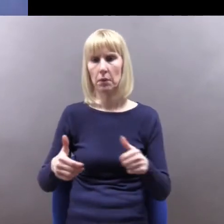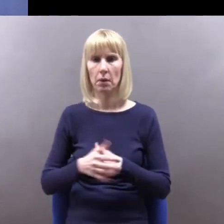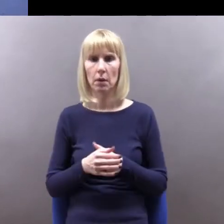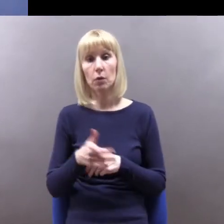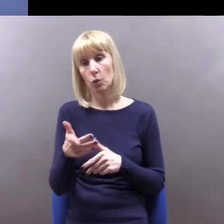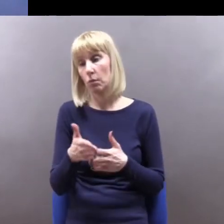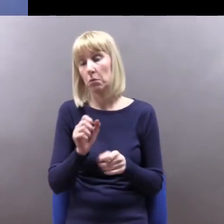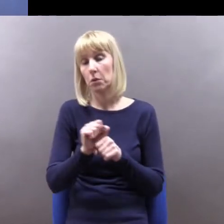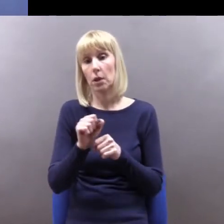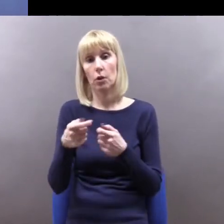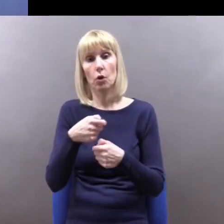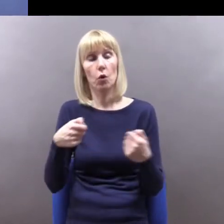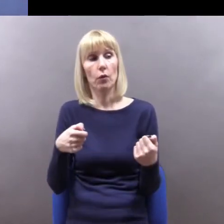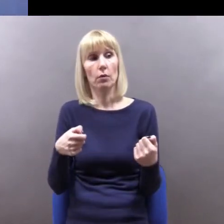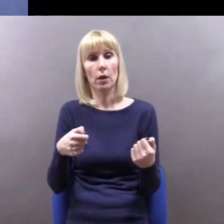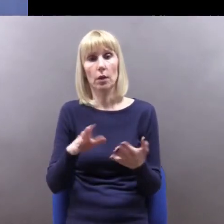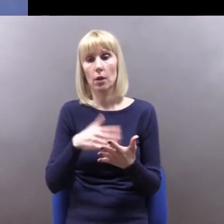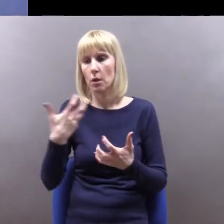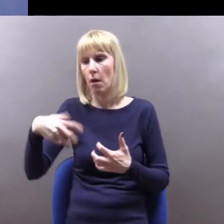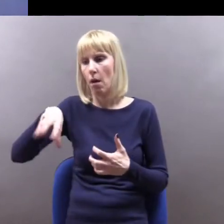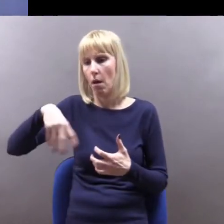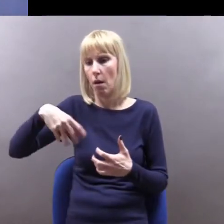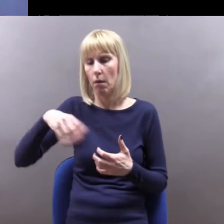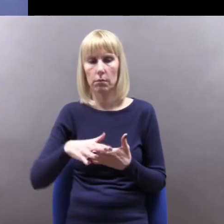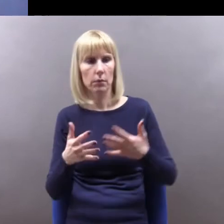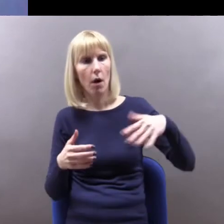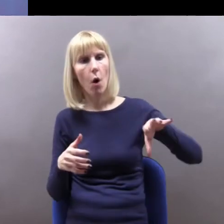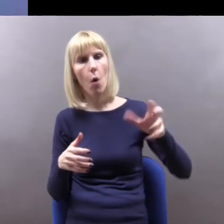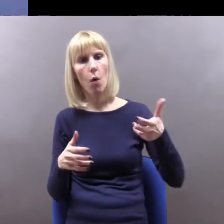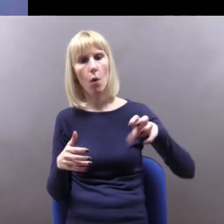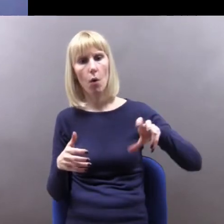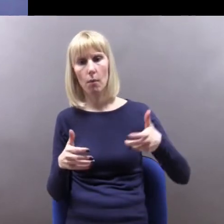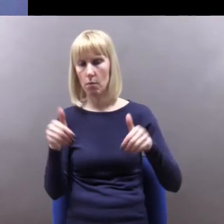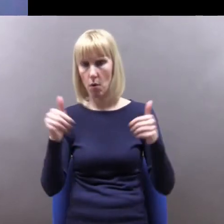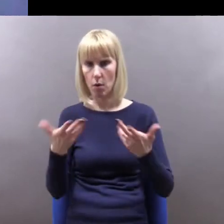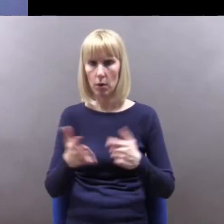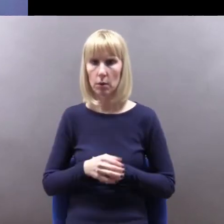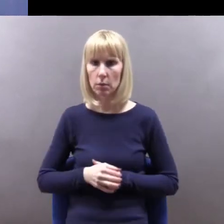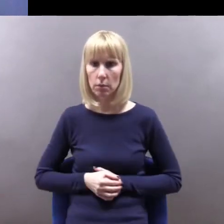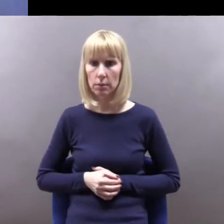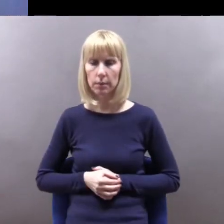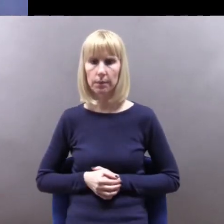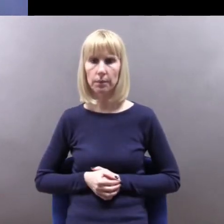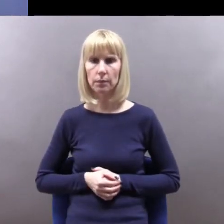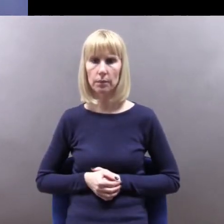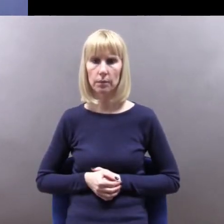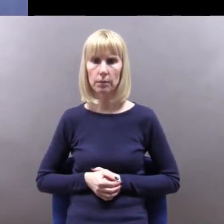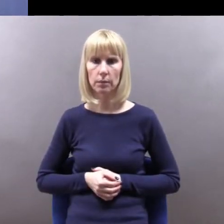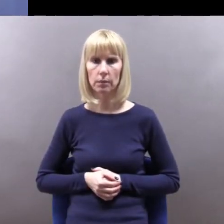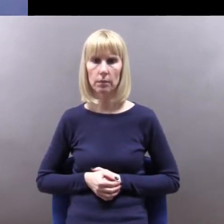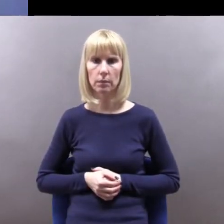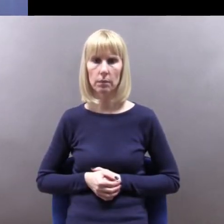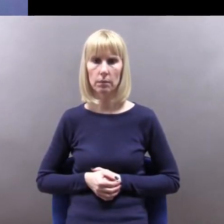było też jakieś tam rozwiązanie na przykład w takich miejscach, gdzie tak jak tutaj Ewa, no nie może powiedzmy drugą